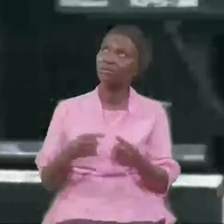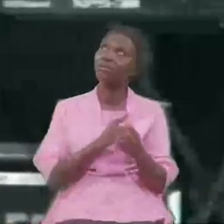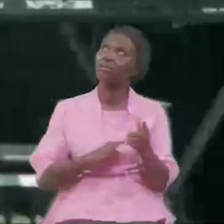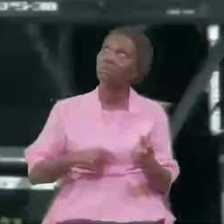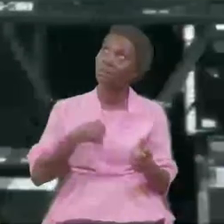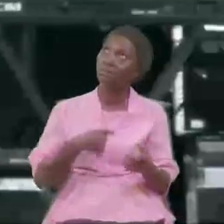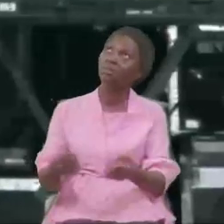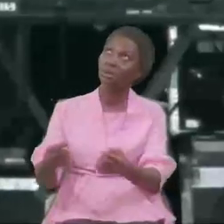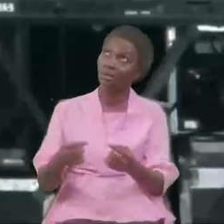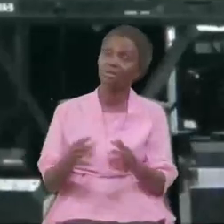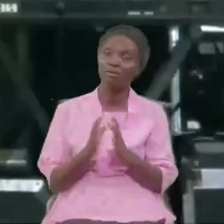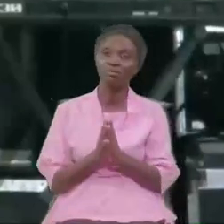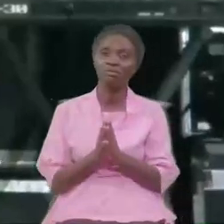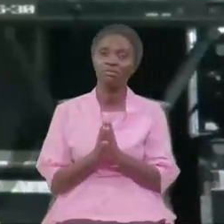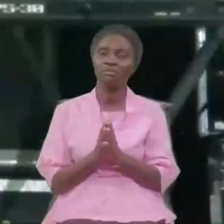Seigneur, je viens.